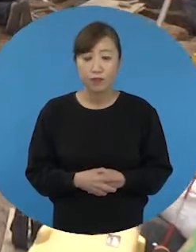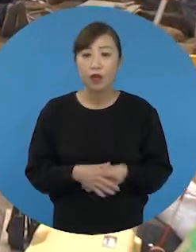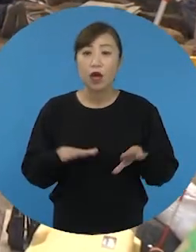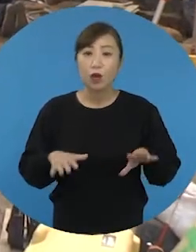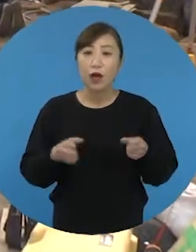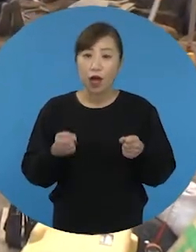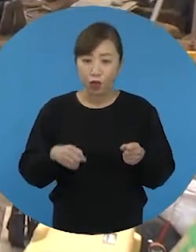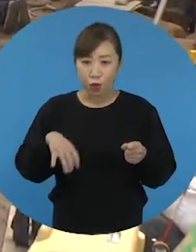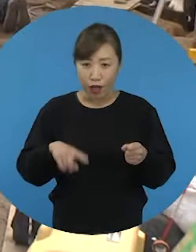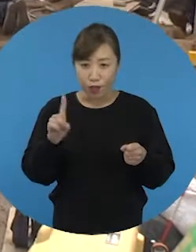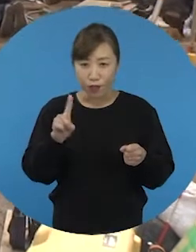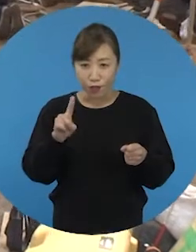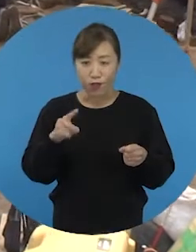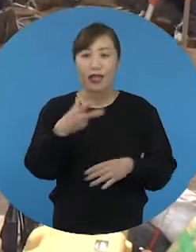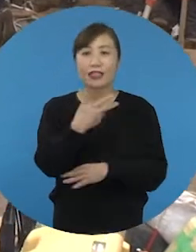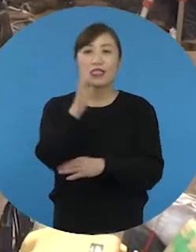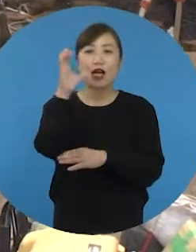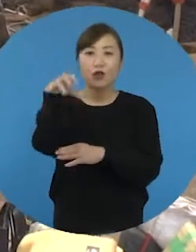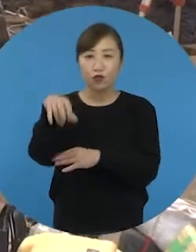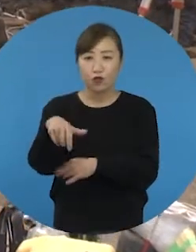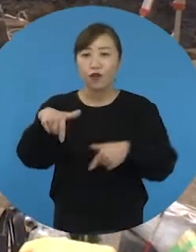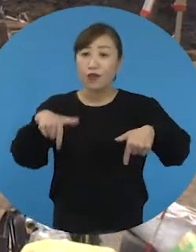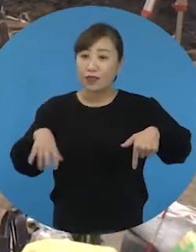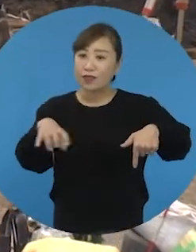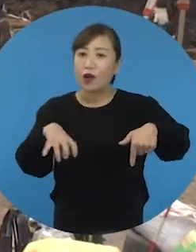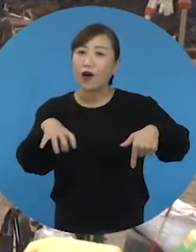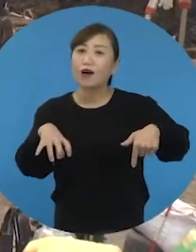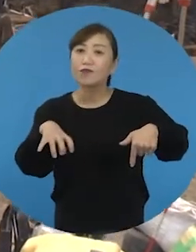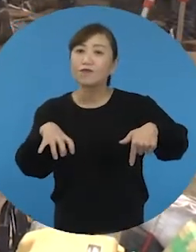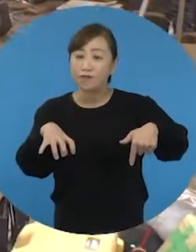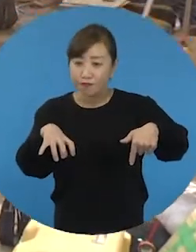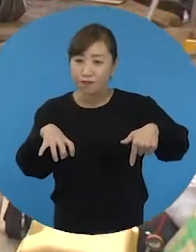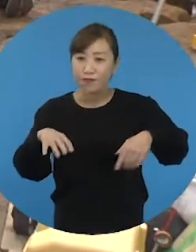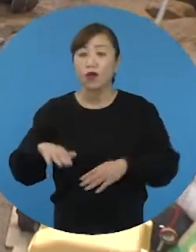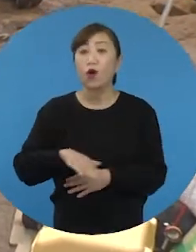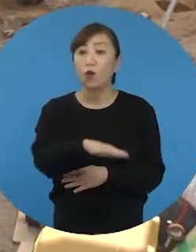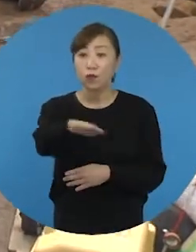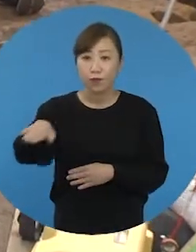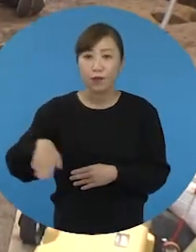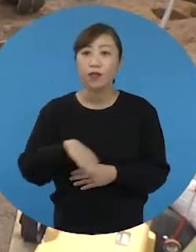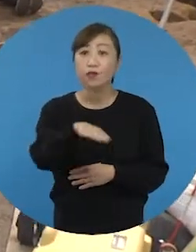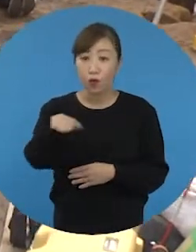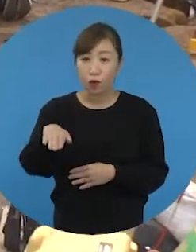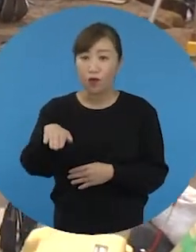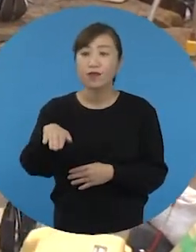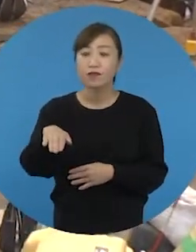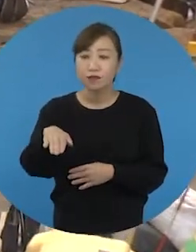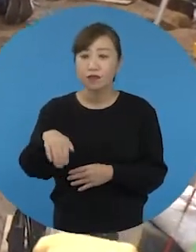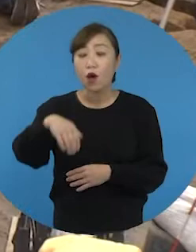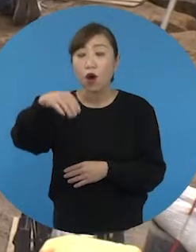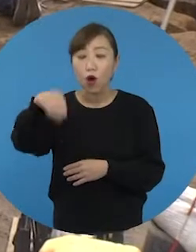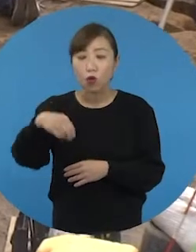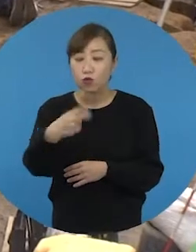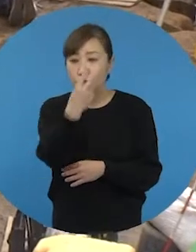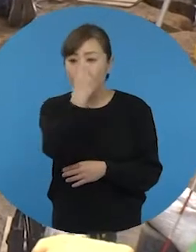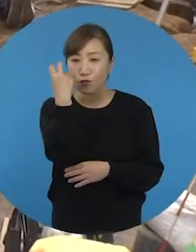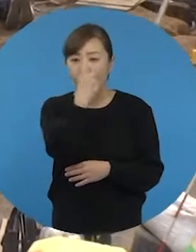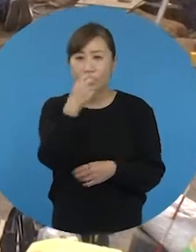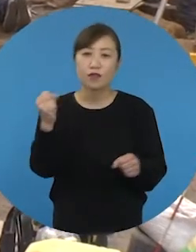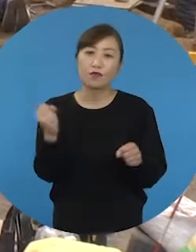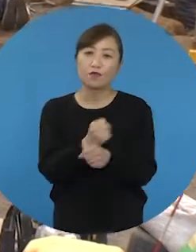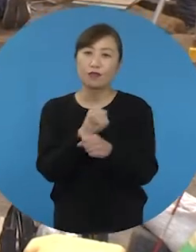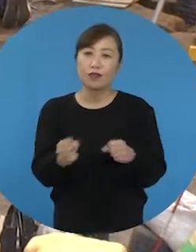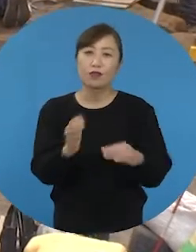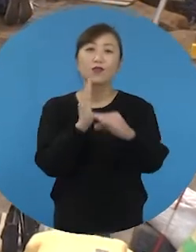私は今市役所の西玄関に来ています。ご覧ください。今市役所の周りではこのようにですね、